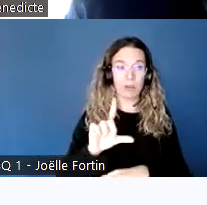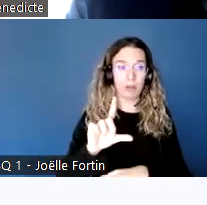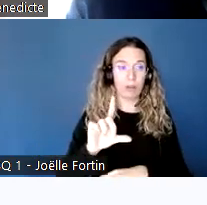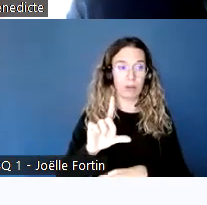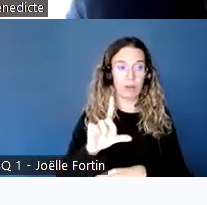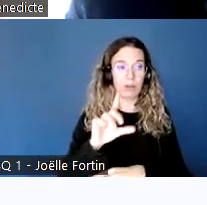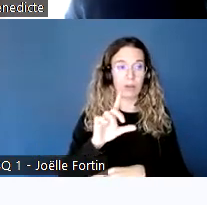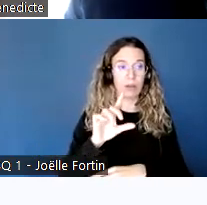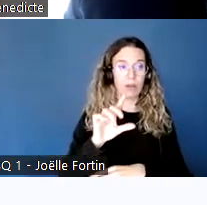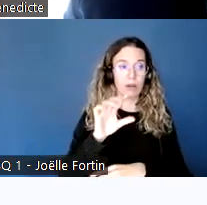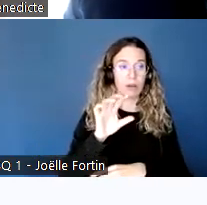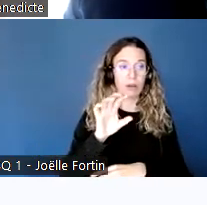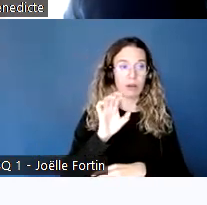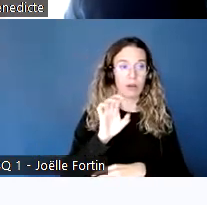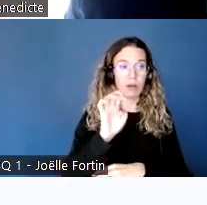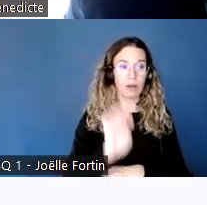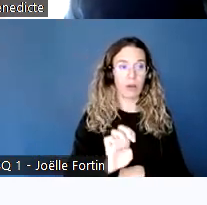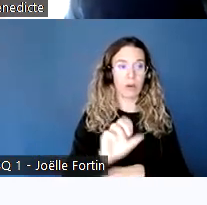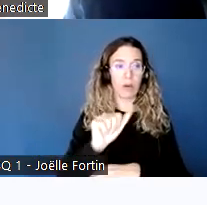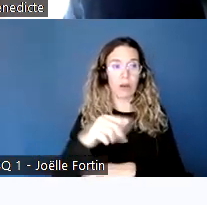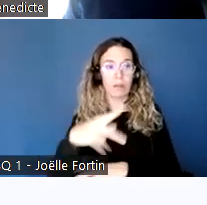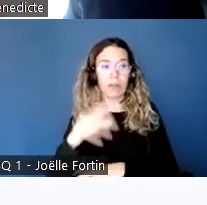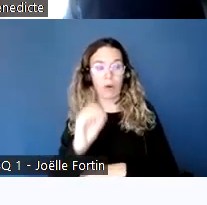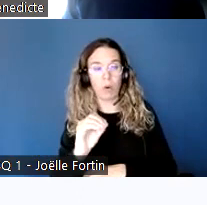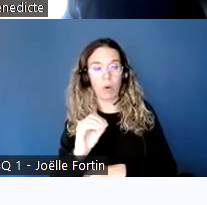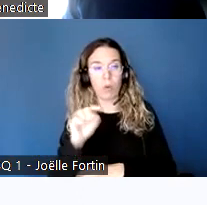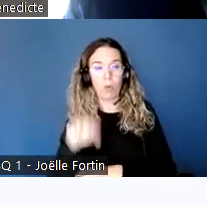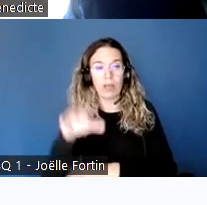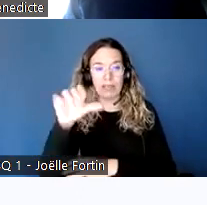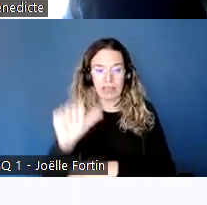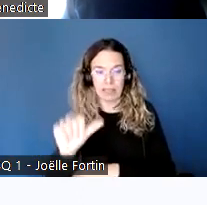Ontario, Prévention de la maltraitance en aînés Ontario, à